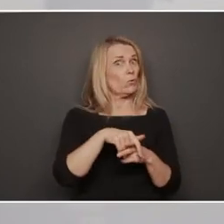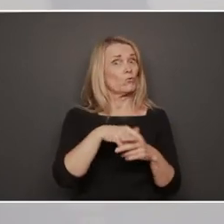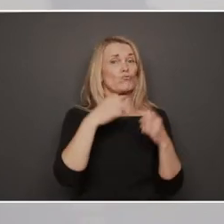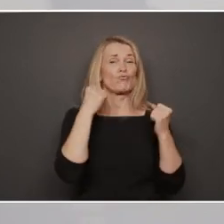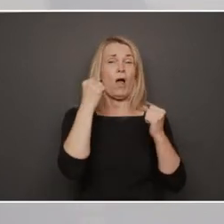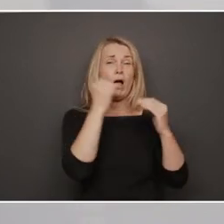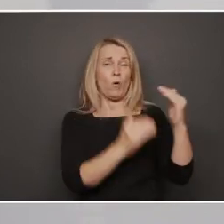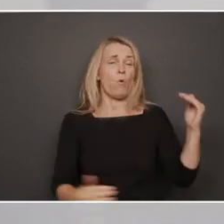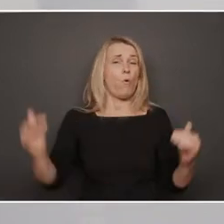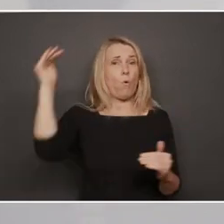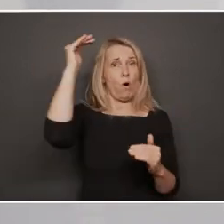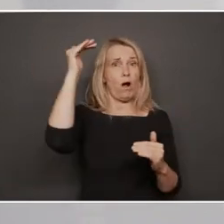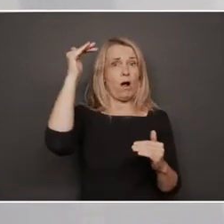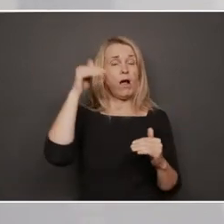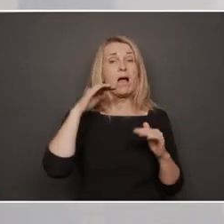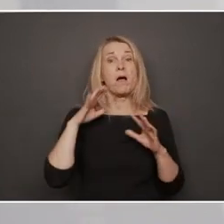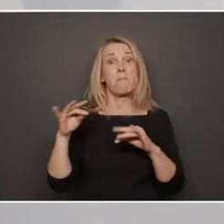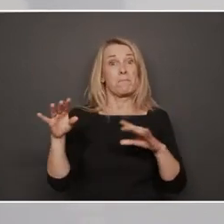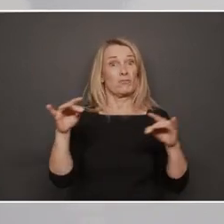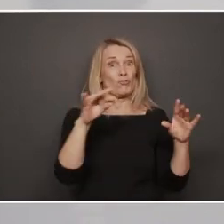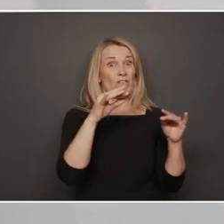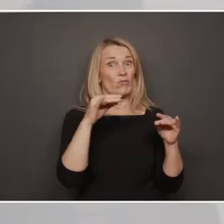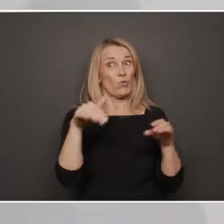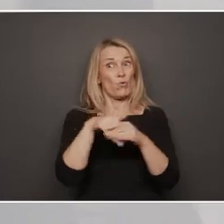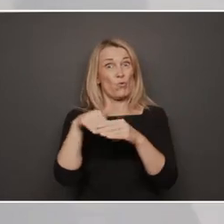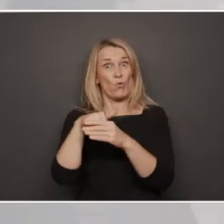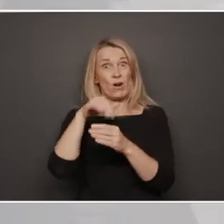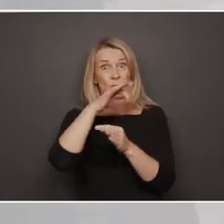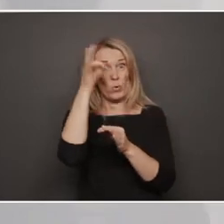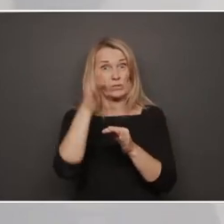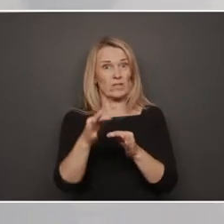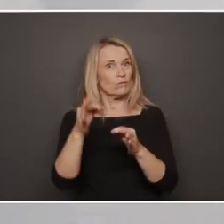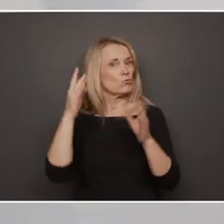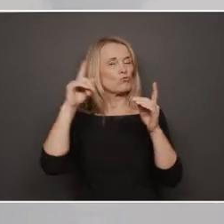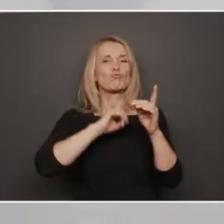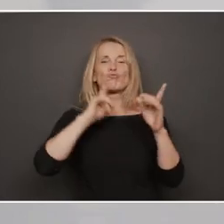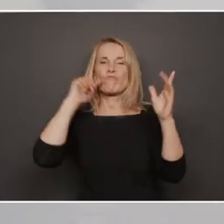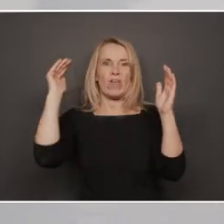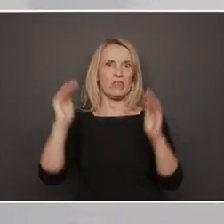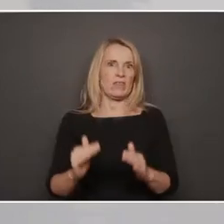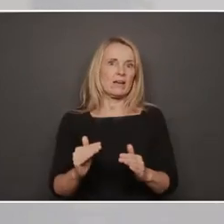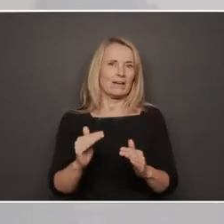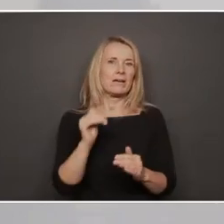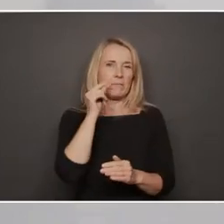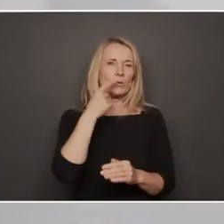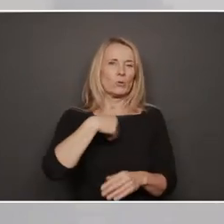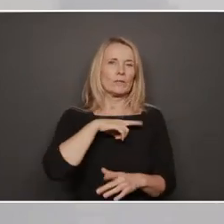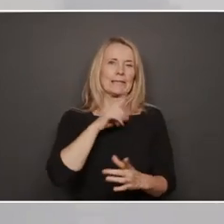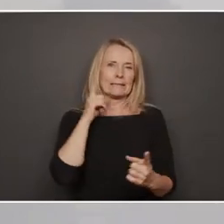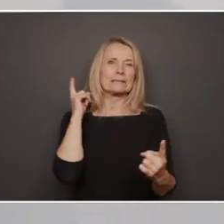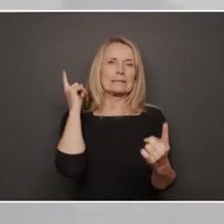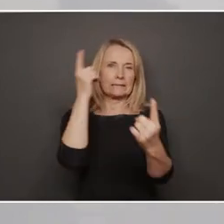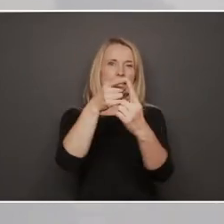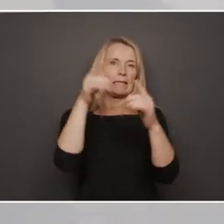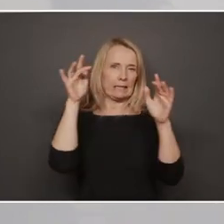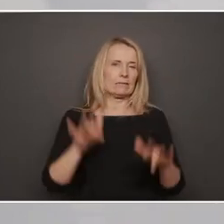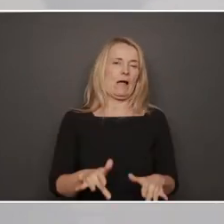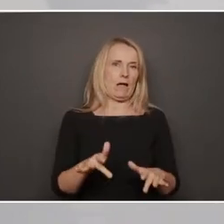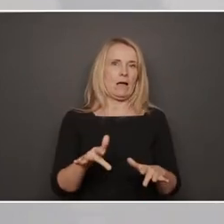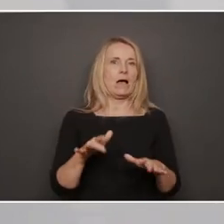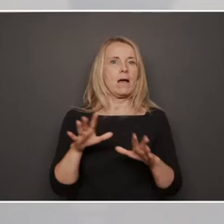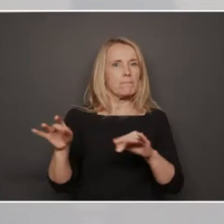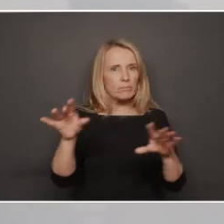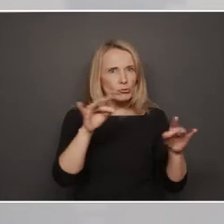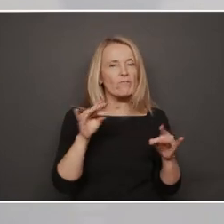höher, die Beschäftigungsquote ist zu niedrig. Also das ist eine Zielsetzung, die wir haben, Beschäftigung